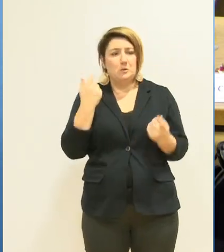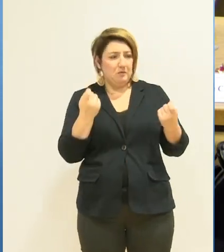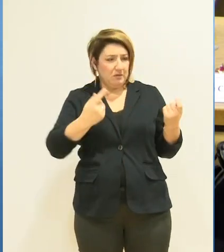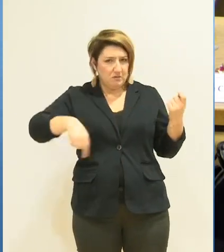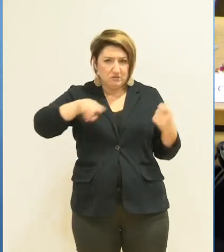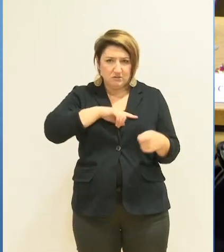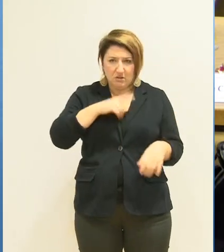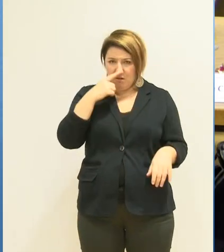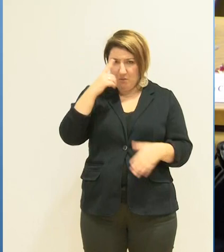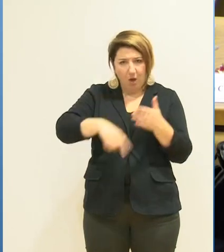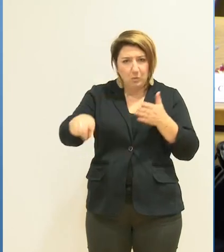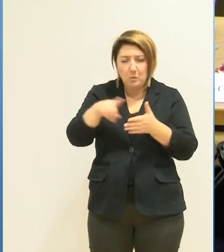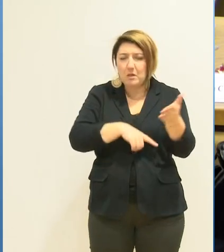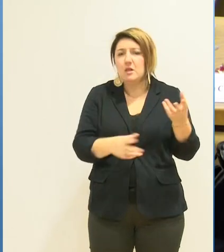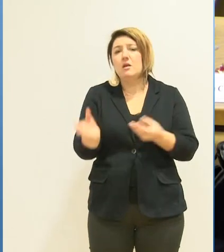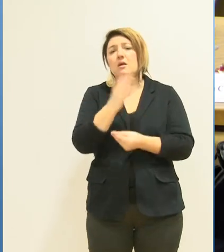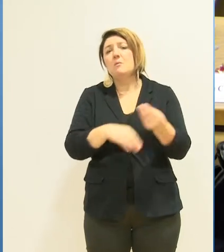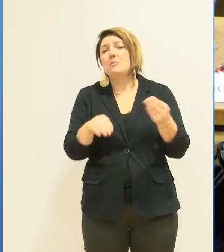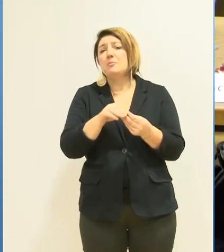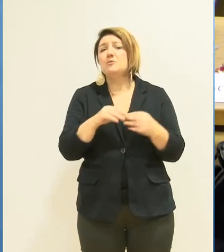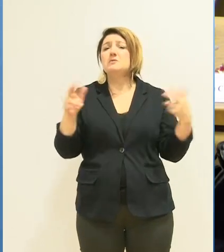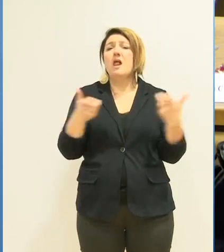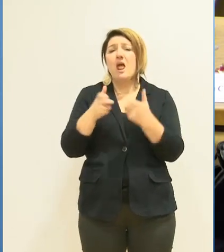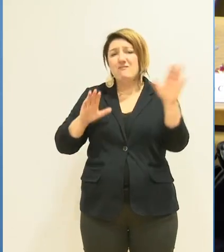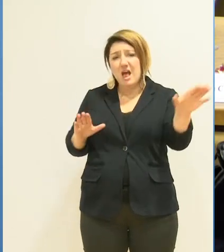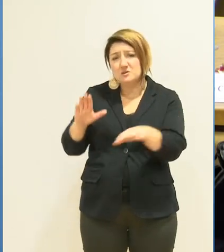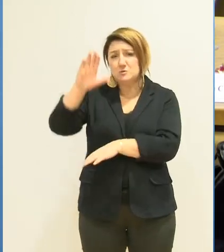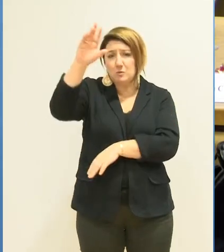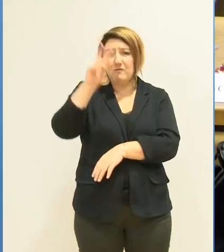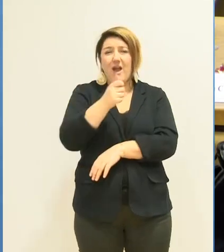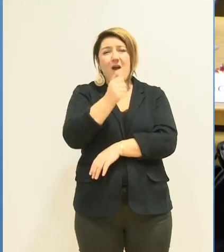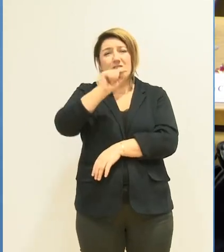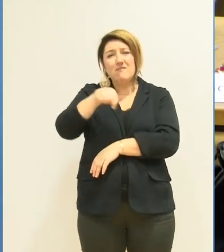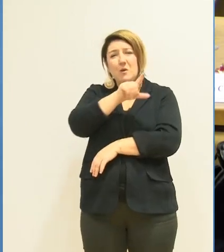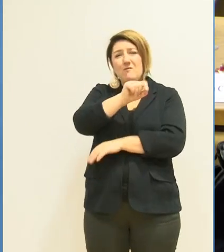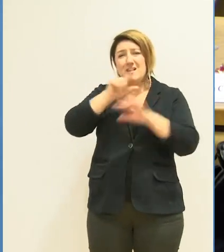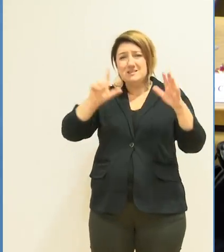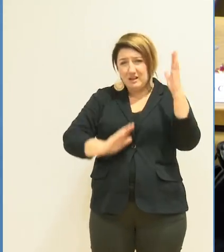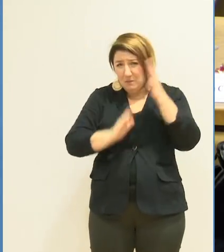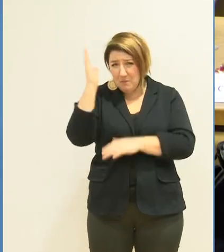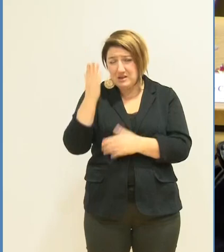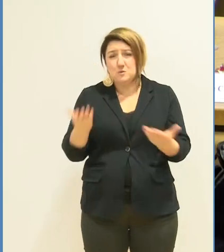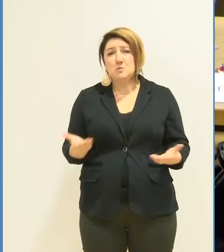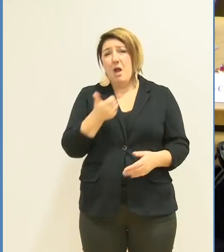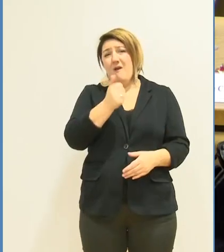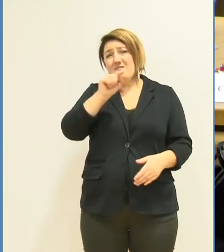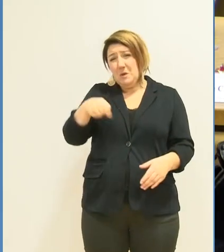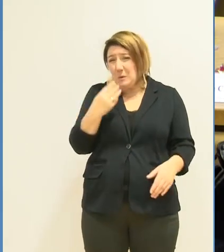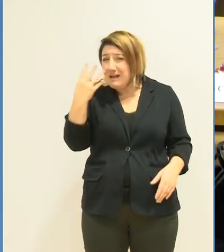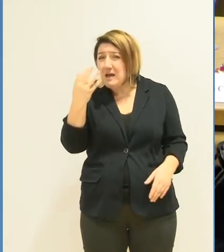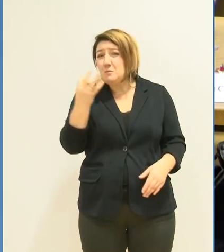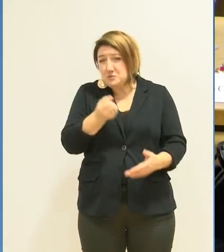collectivités mais comme l'inflation dépasse largement ce niveau on estime aujourd'hui à 1,4 pour cent au moins pour